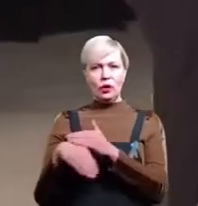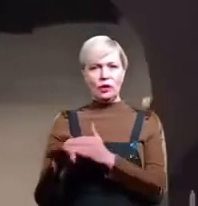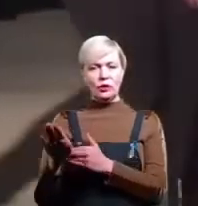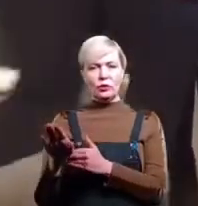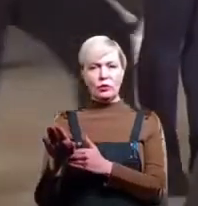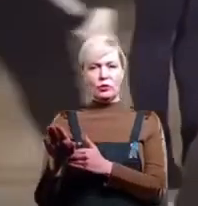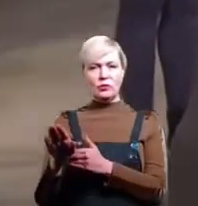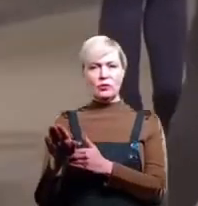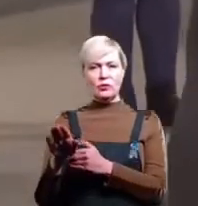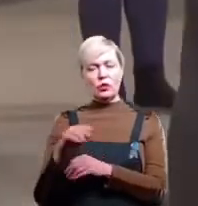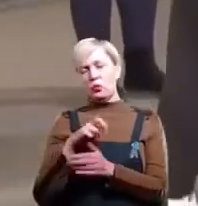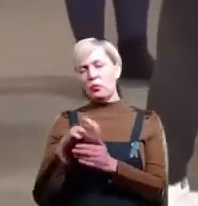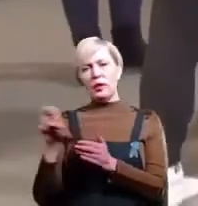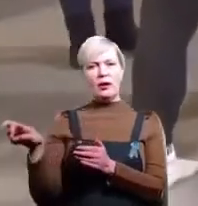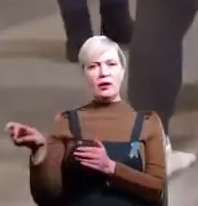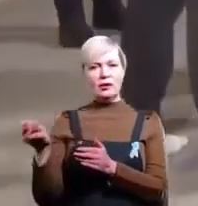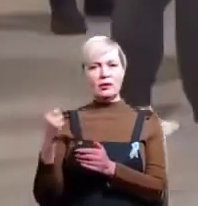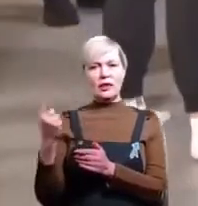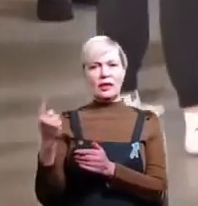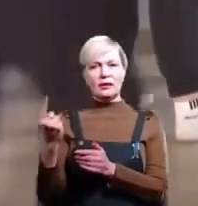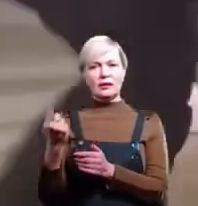Убегай.